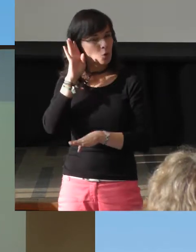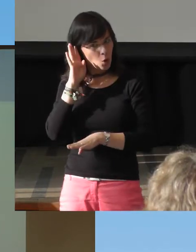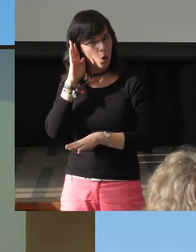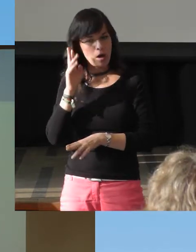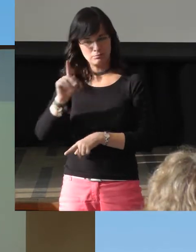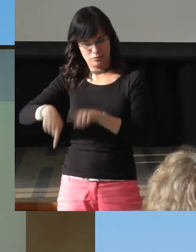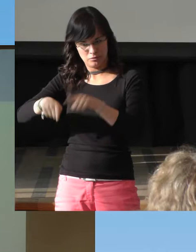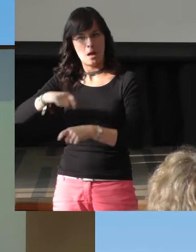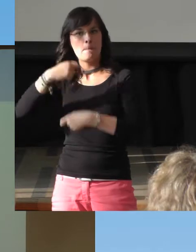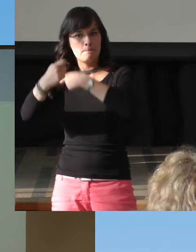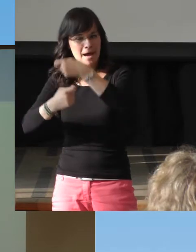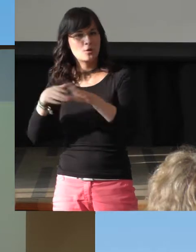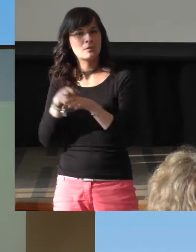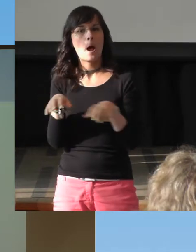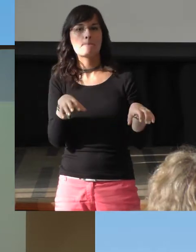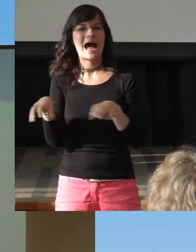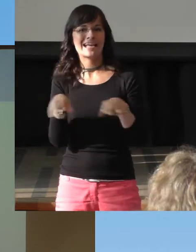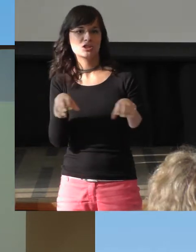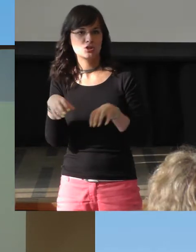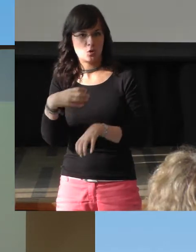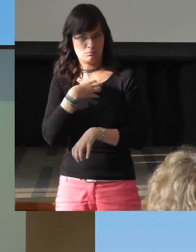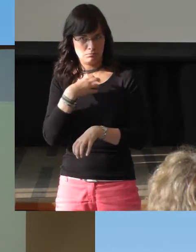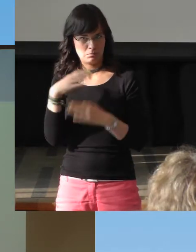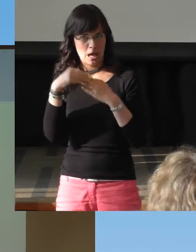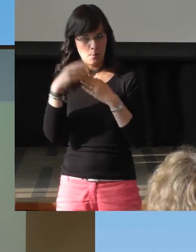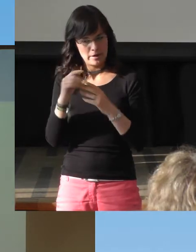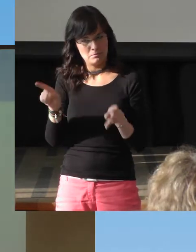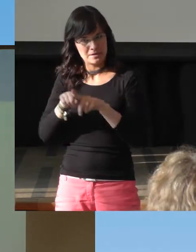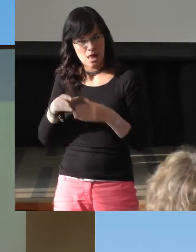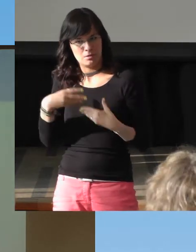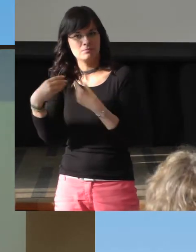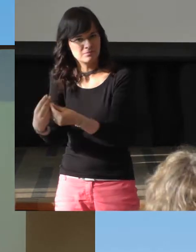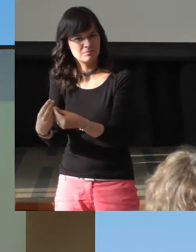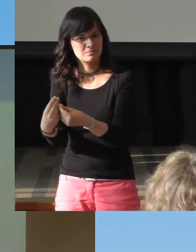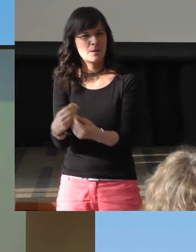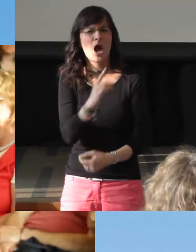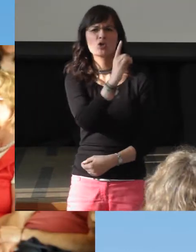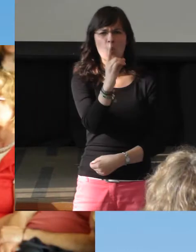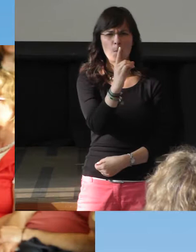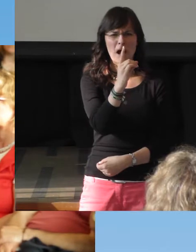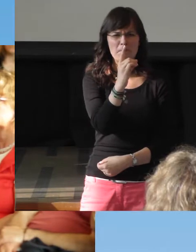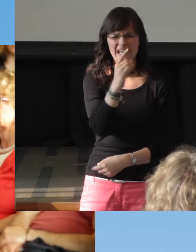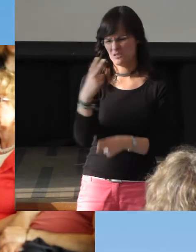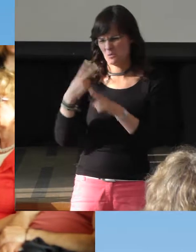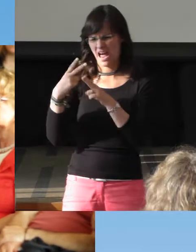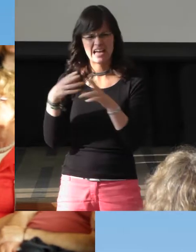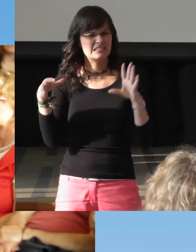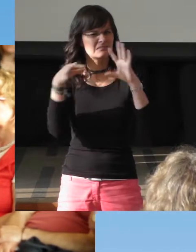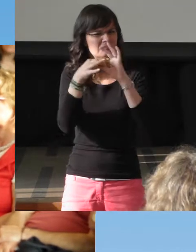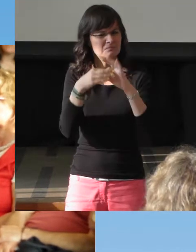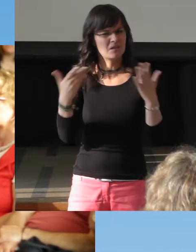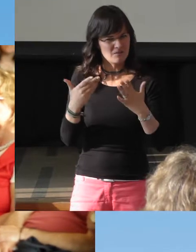dazu komme ich noch. Was hat denn jetzt das Eisen mit Dopamin zu tun? Es ist tatsächlich so, dass Eisen